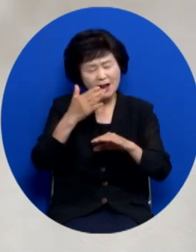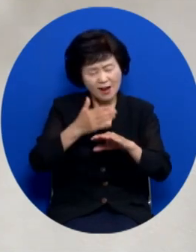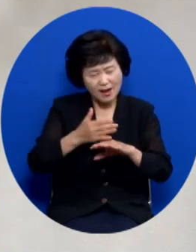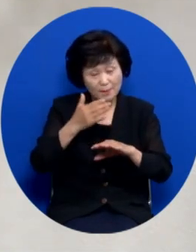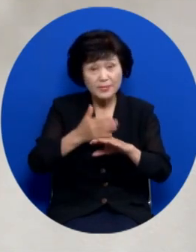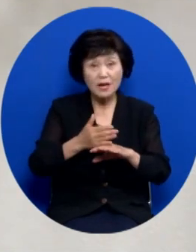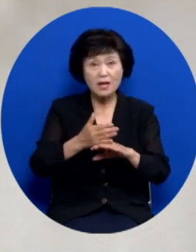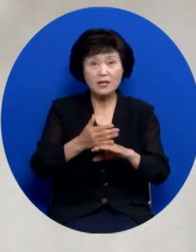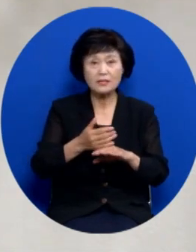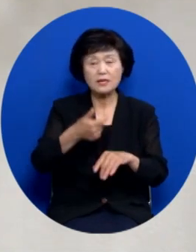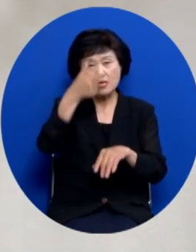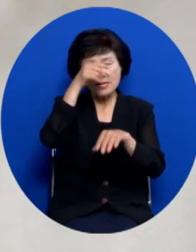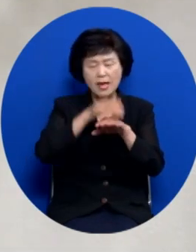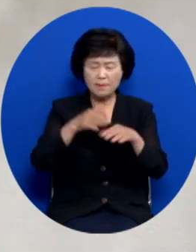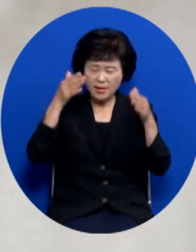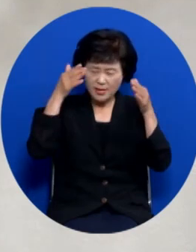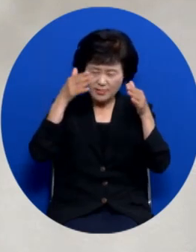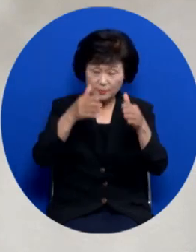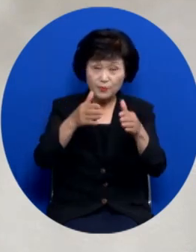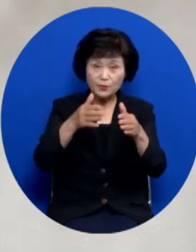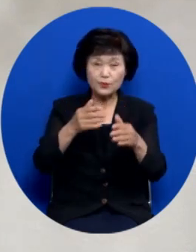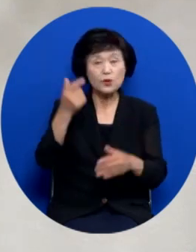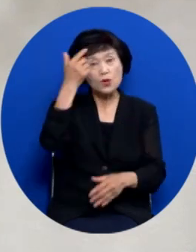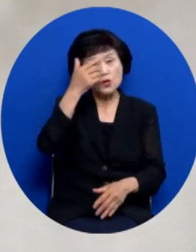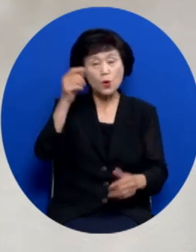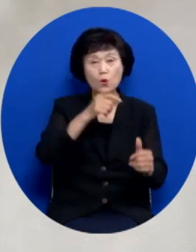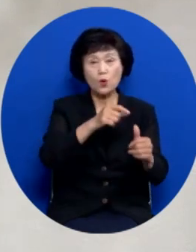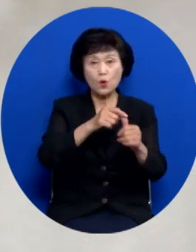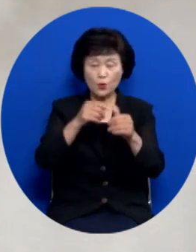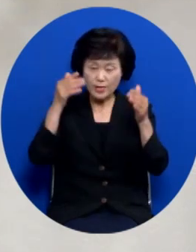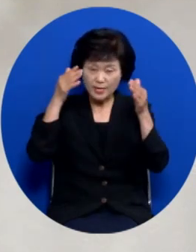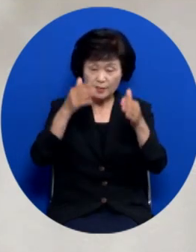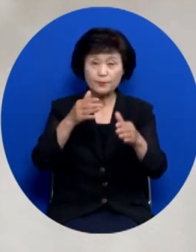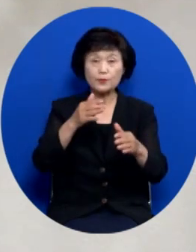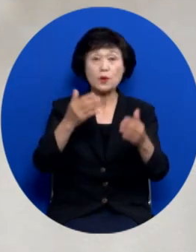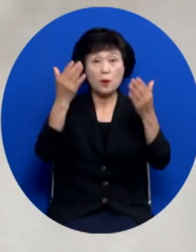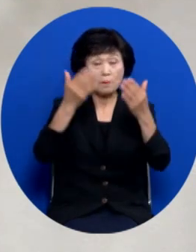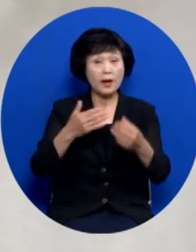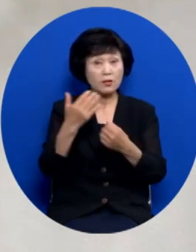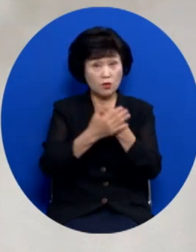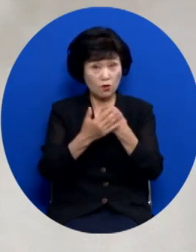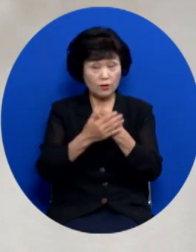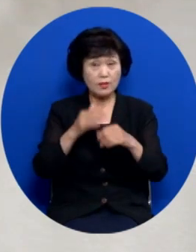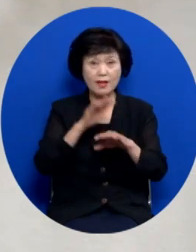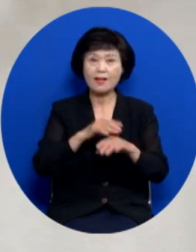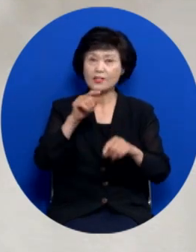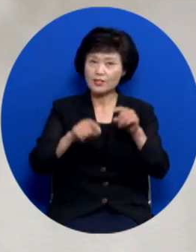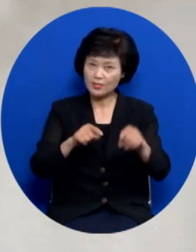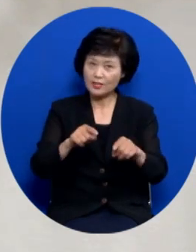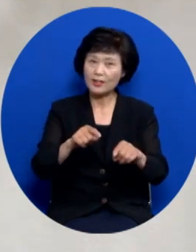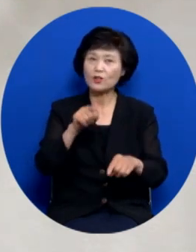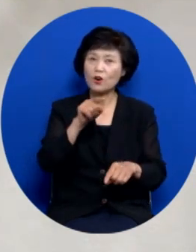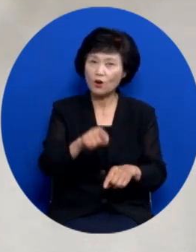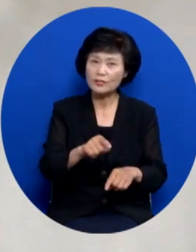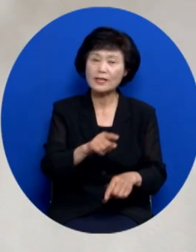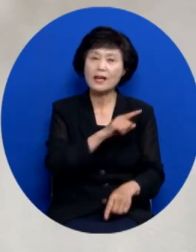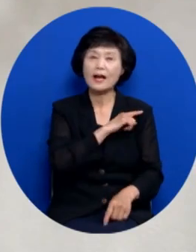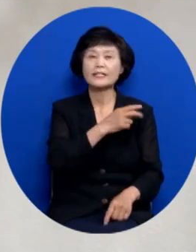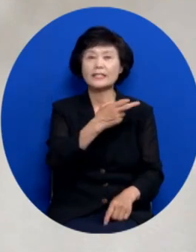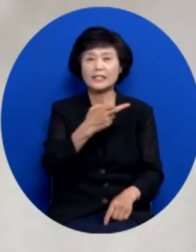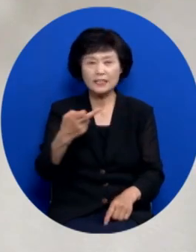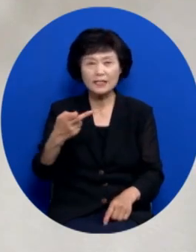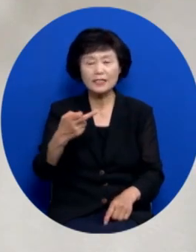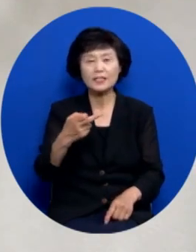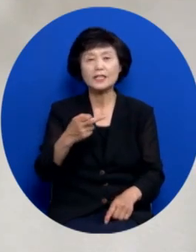집중하고 영혼 구원에 몰입하고 또 우리가 받은 은혜를 나누는 실천을 하고 본질적인 것으로 가는 것이 가장 큰